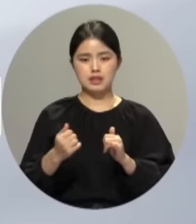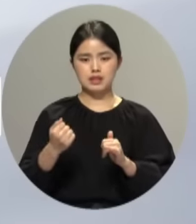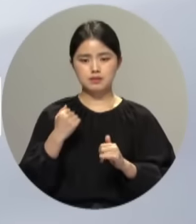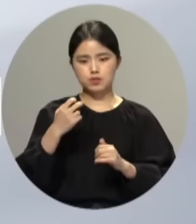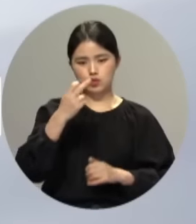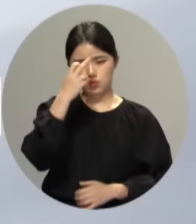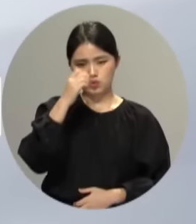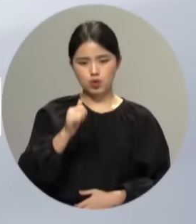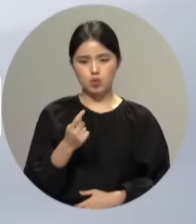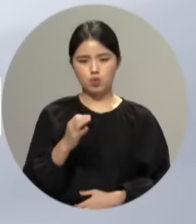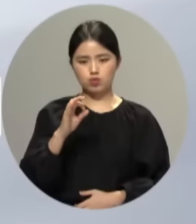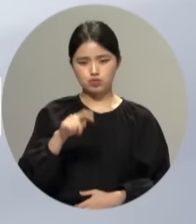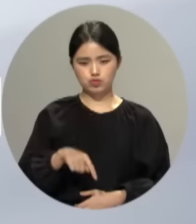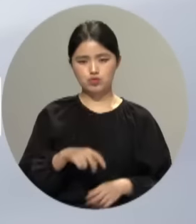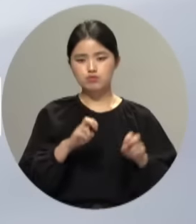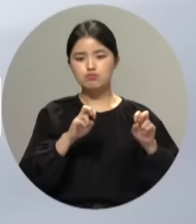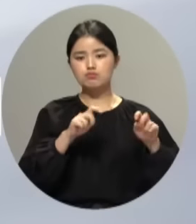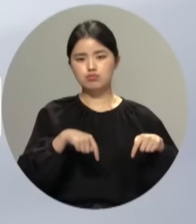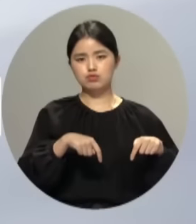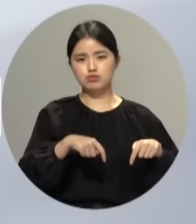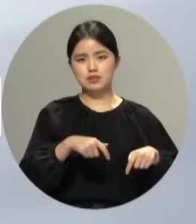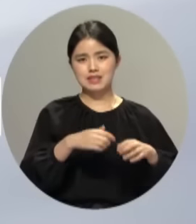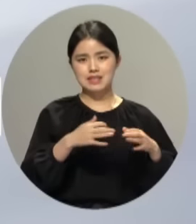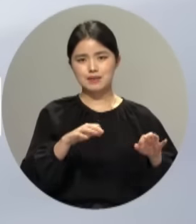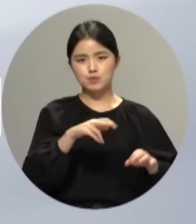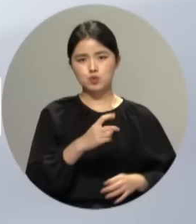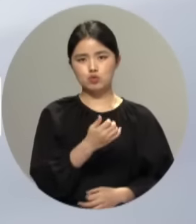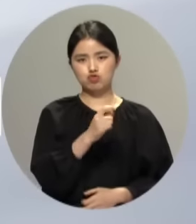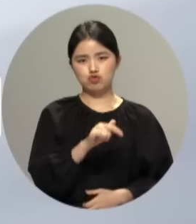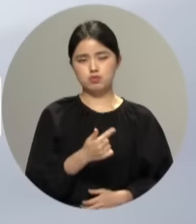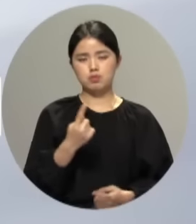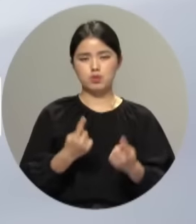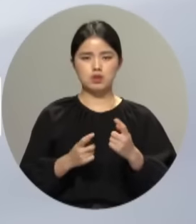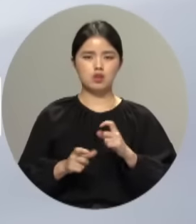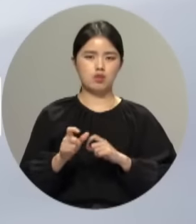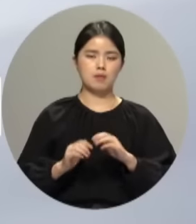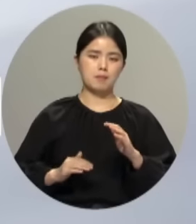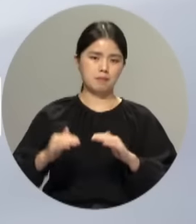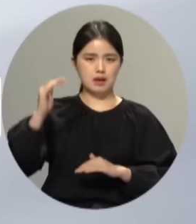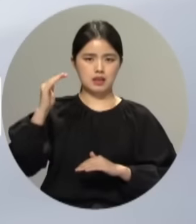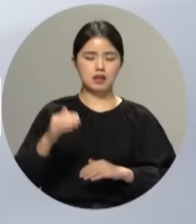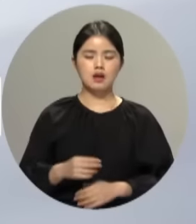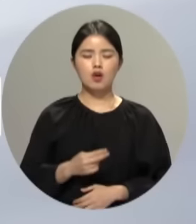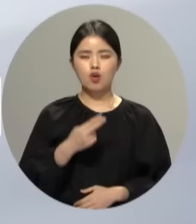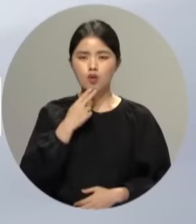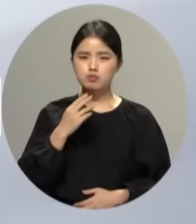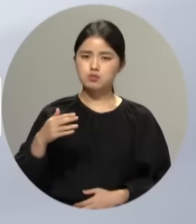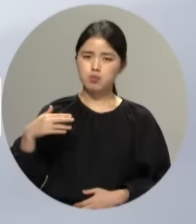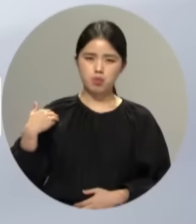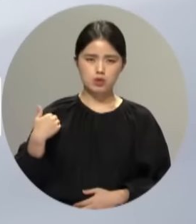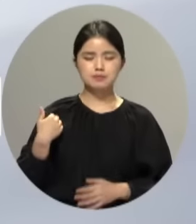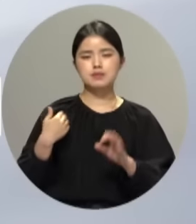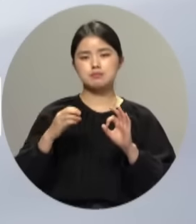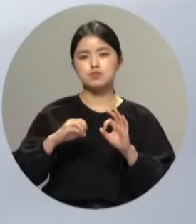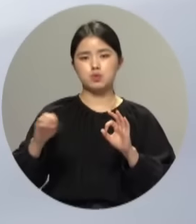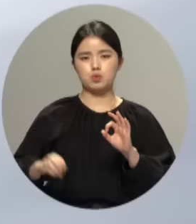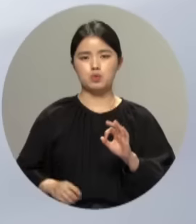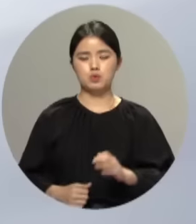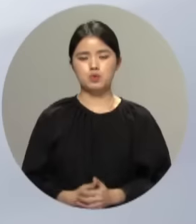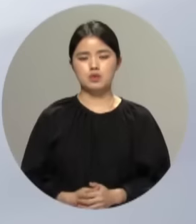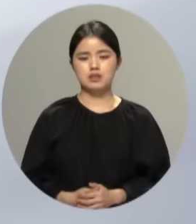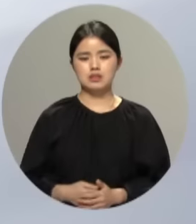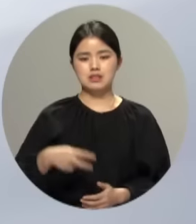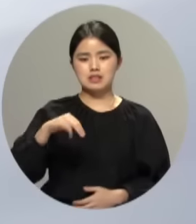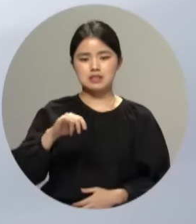최용우 후보와 무소속 김종훈 후보에 크게 앞섰습니다 없음 모름 무답은 10%